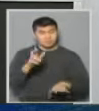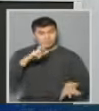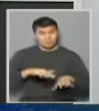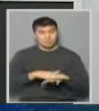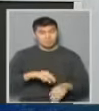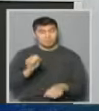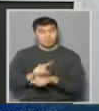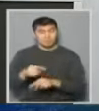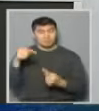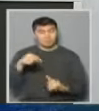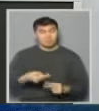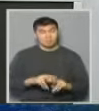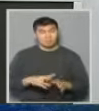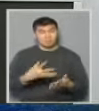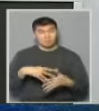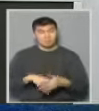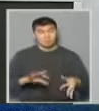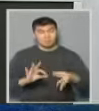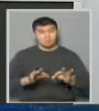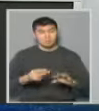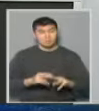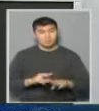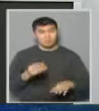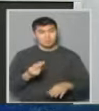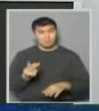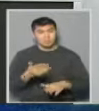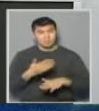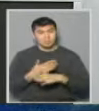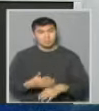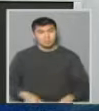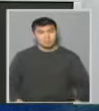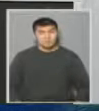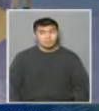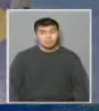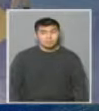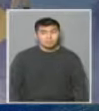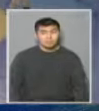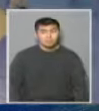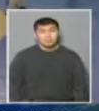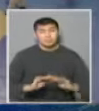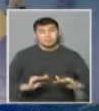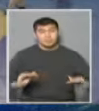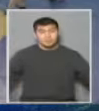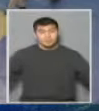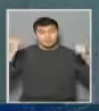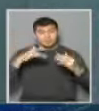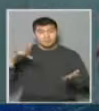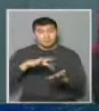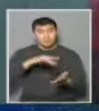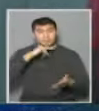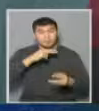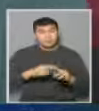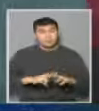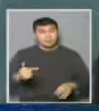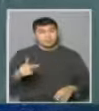государственного заказа через подушевое нормативное финансирование спортивных секций. Детский спорт также в центре внимания. В нефтяном